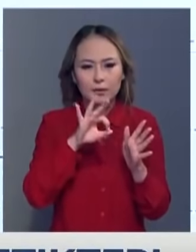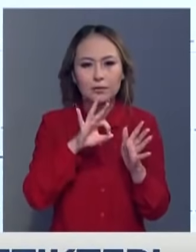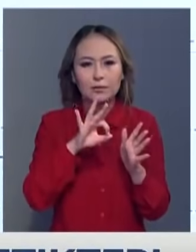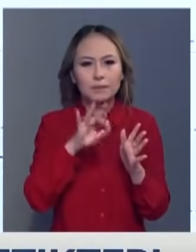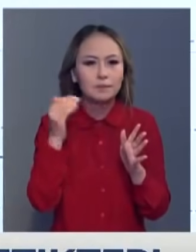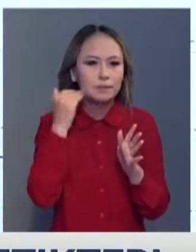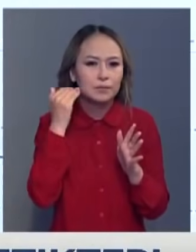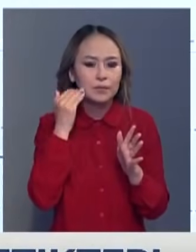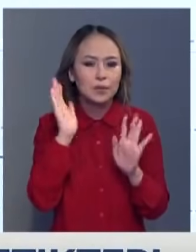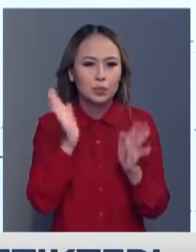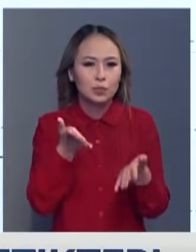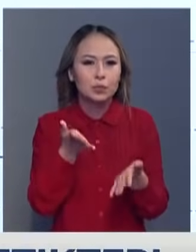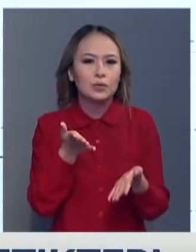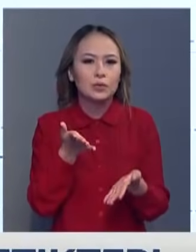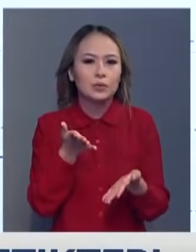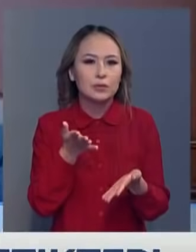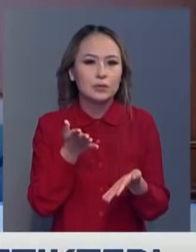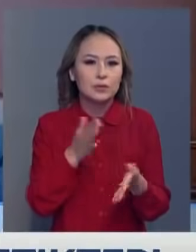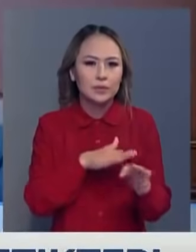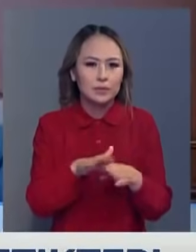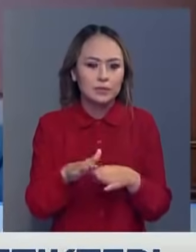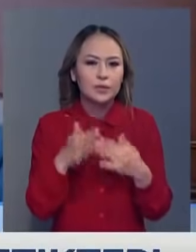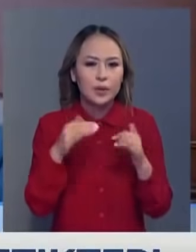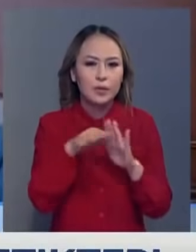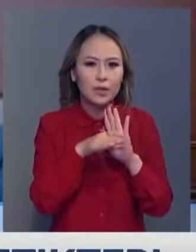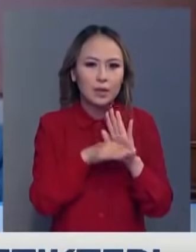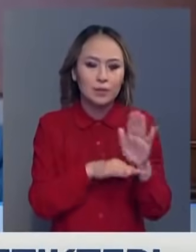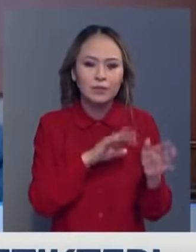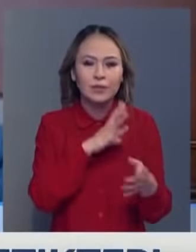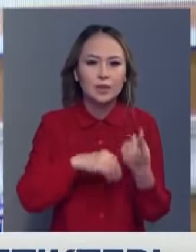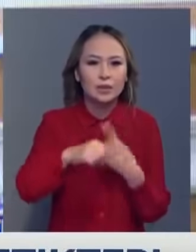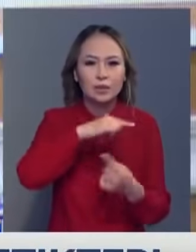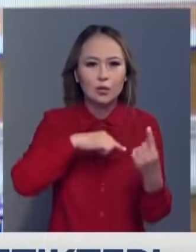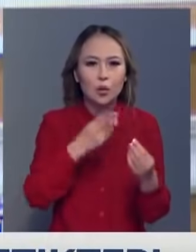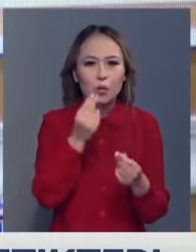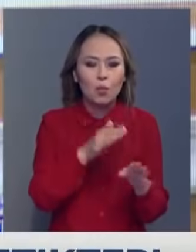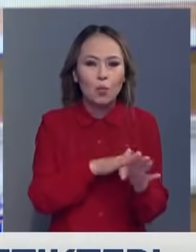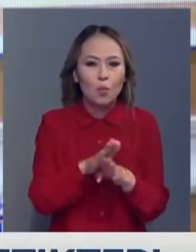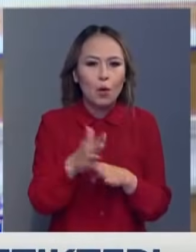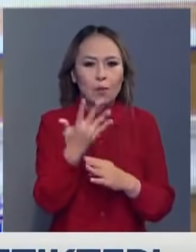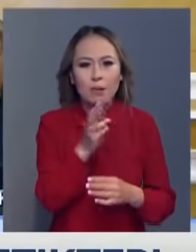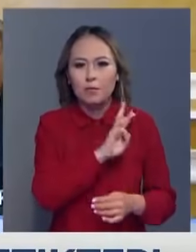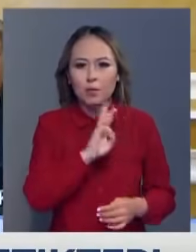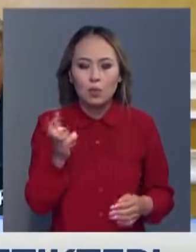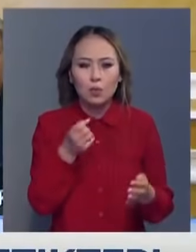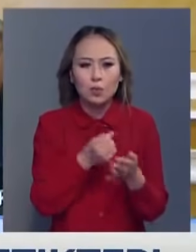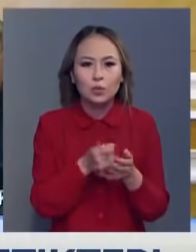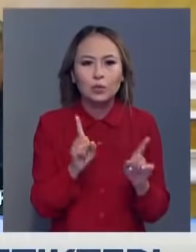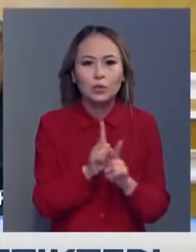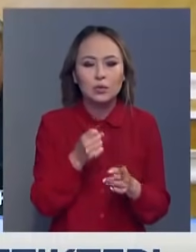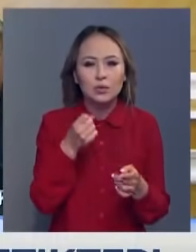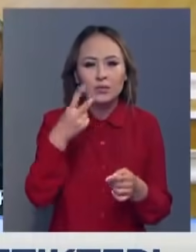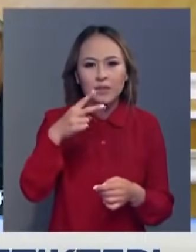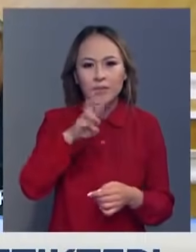мөлшерлеме бойынша қол жетімді болады. Бағдарлама аясында айналымдағы қаражатты толықтыруға 5 миллион, ал өндірістік қажеттіліктер үшін 20